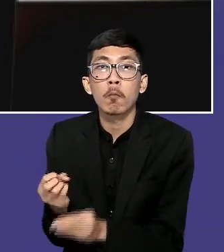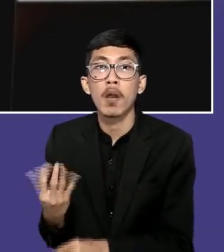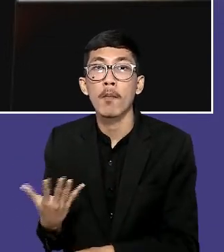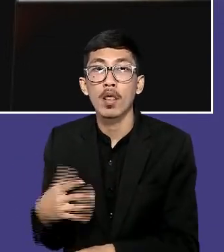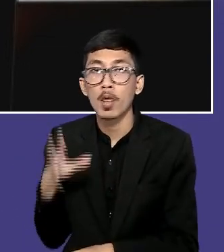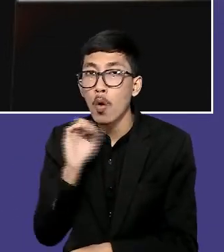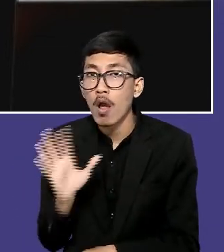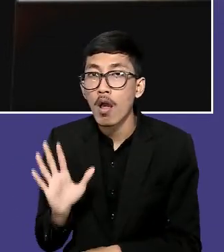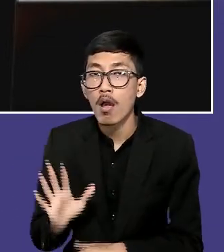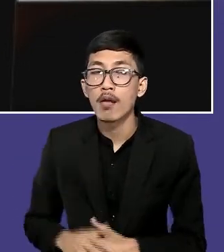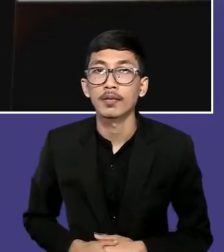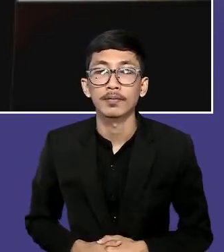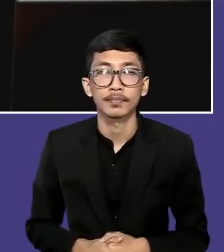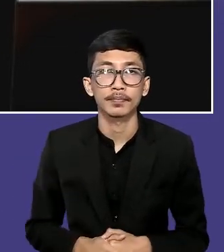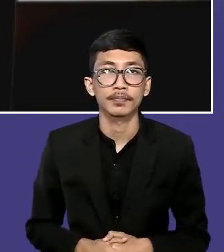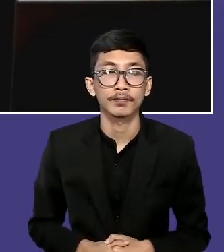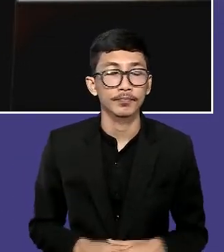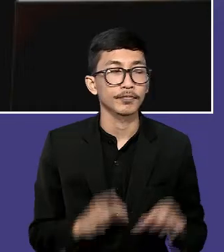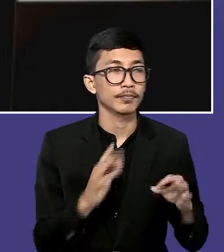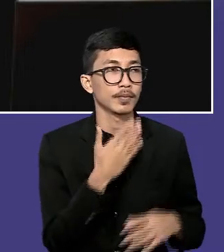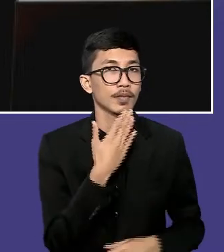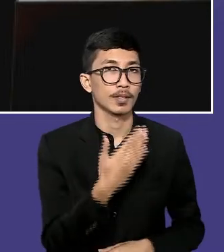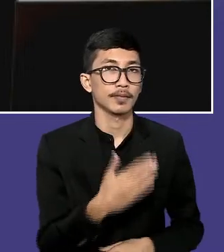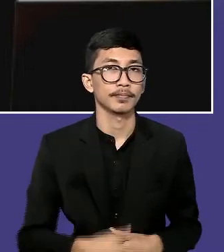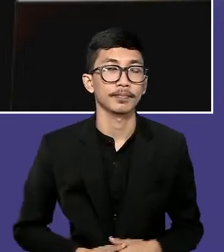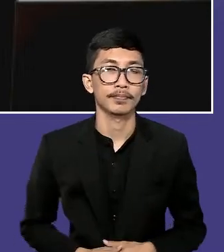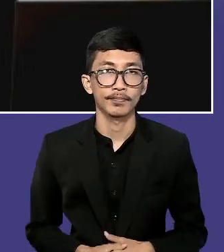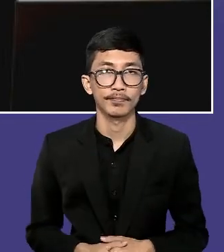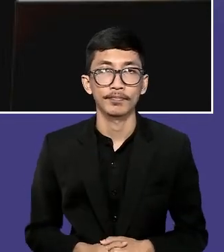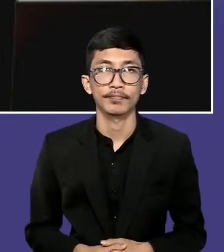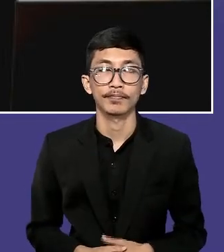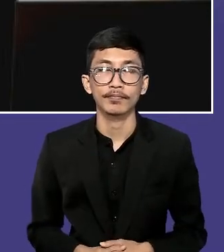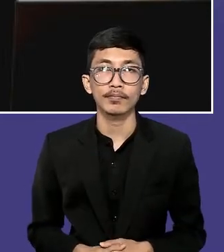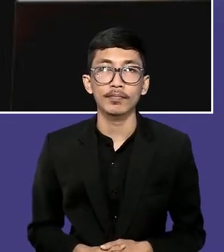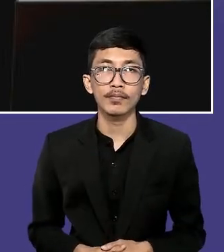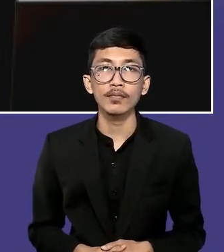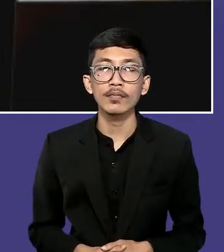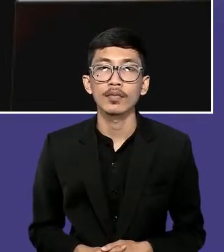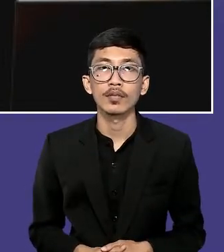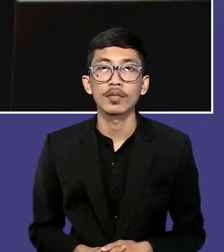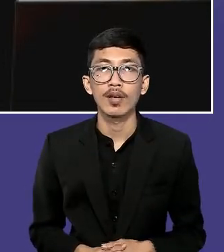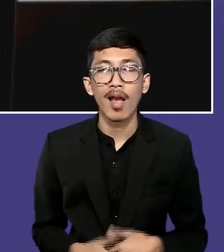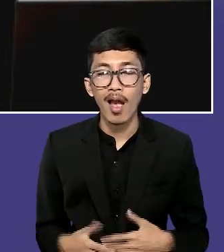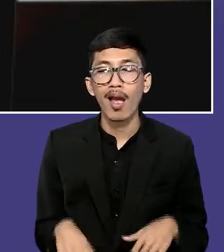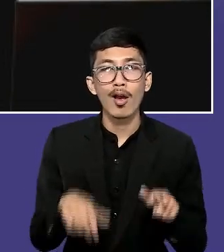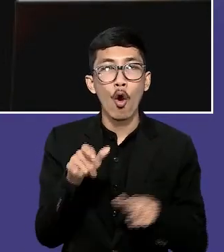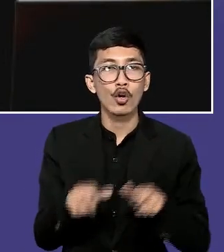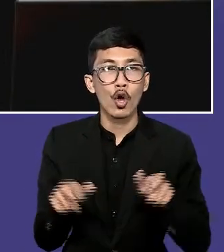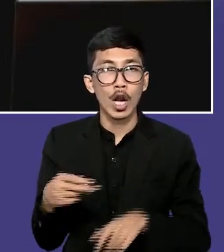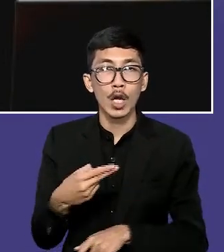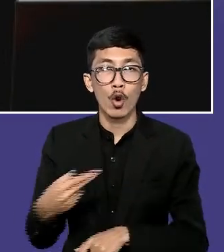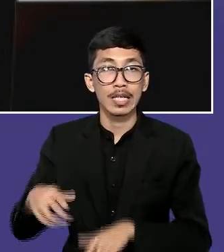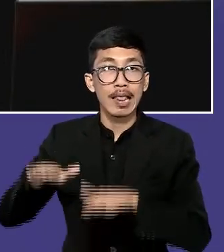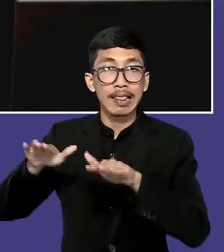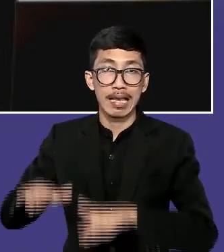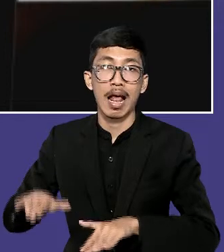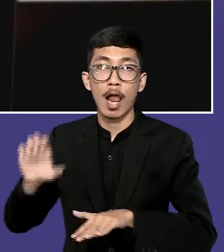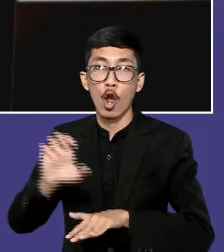coffee Oh ya terima kasih Mas kalau memang ada beberapa kweni kita yang